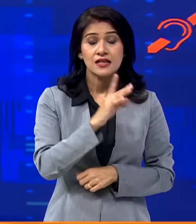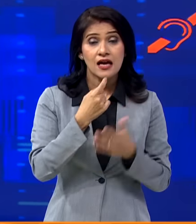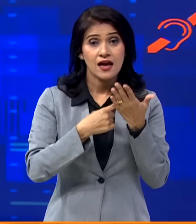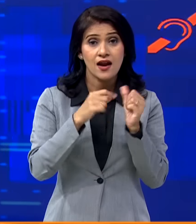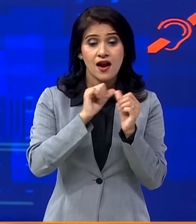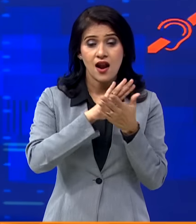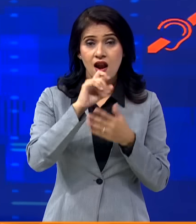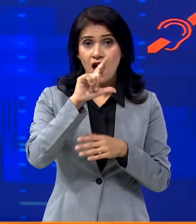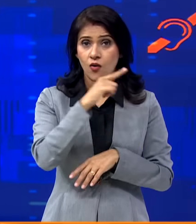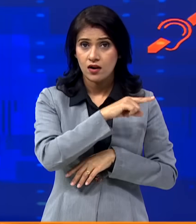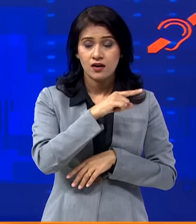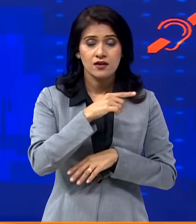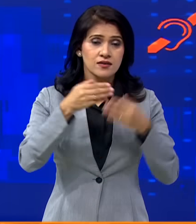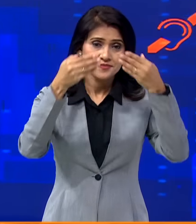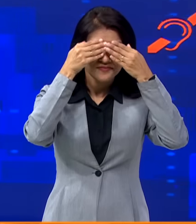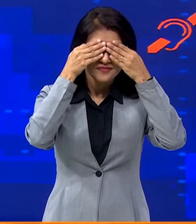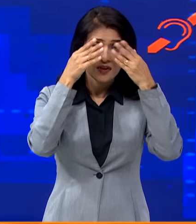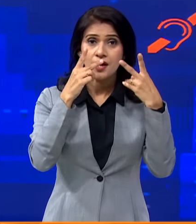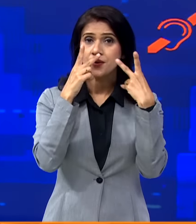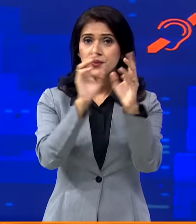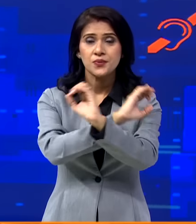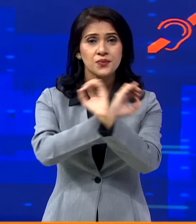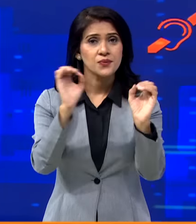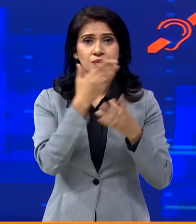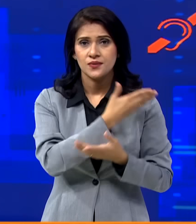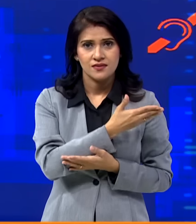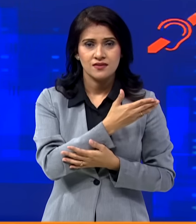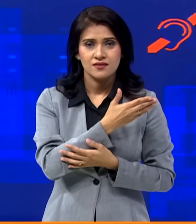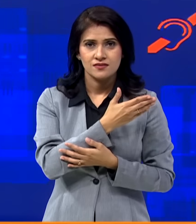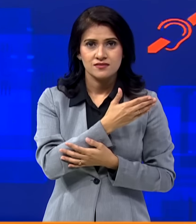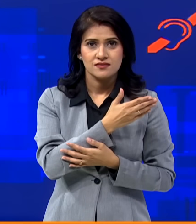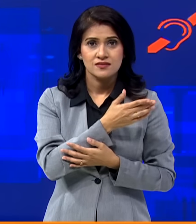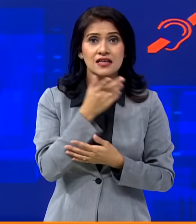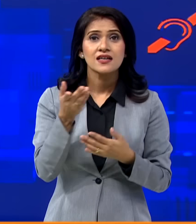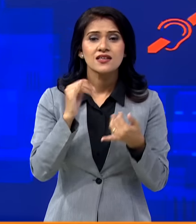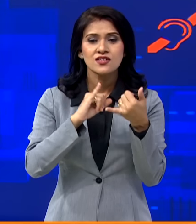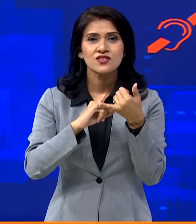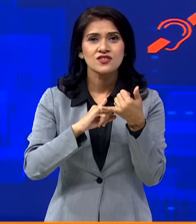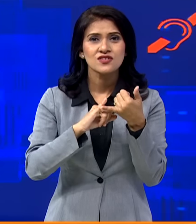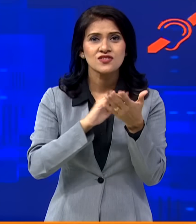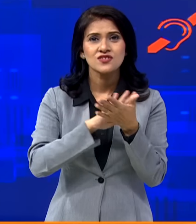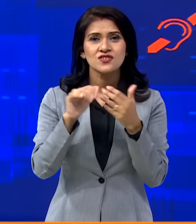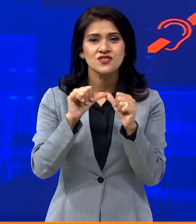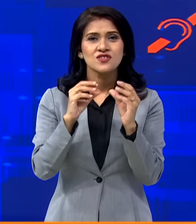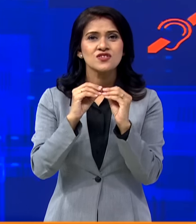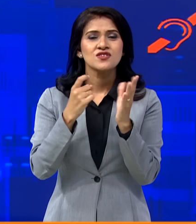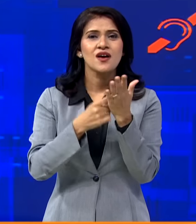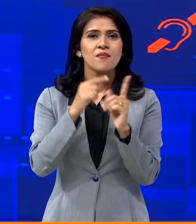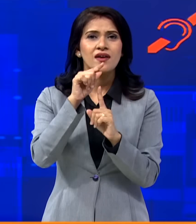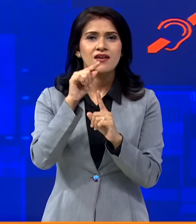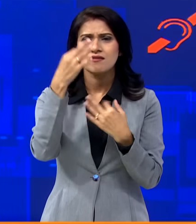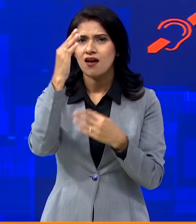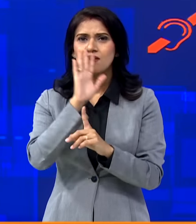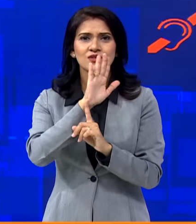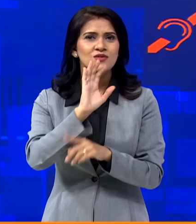है उन्हें अयोध्या में शबरी नाचती हुई दिखाई नहीं देगी